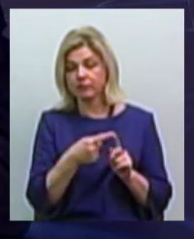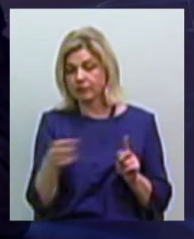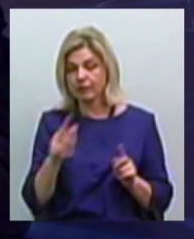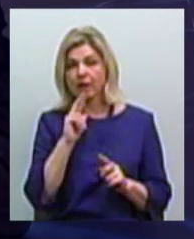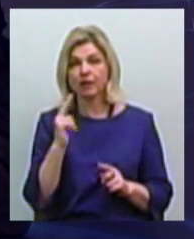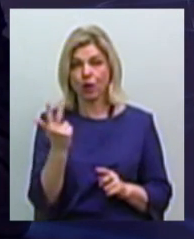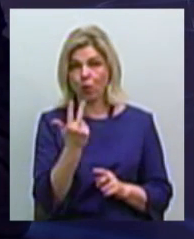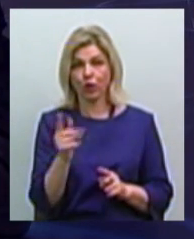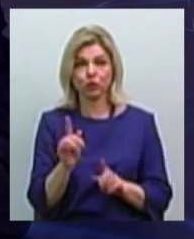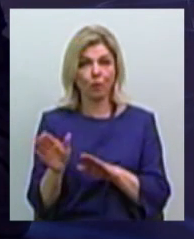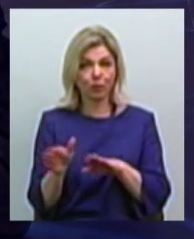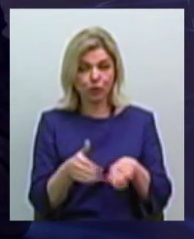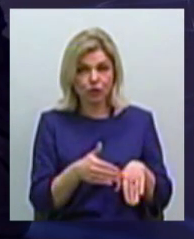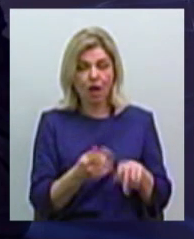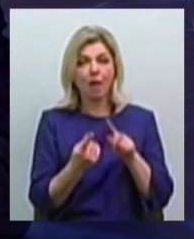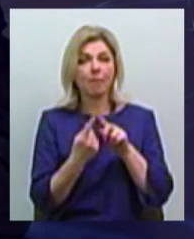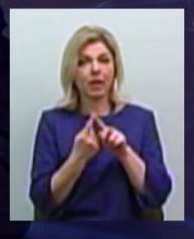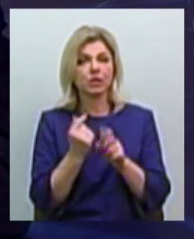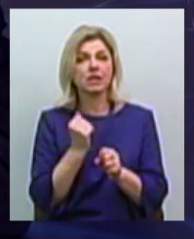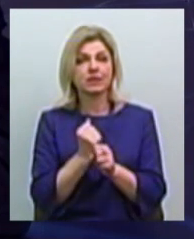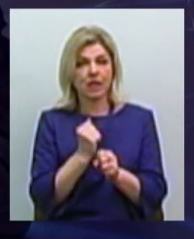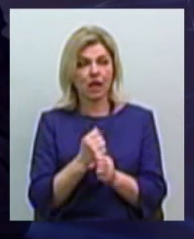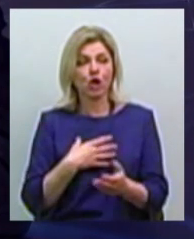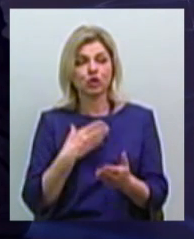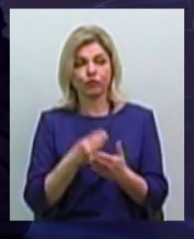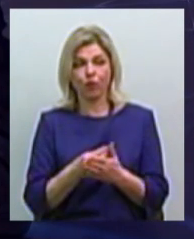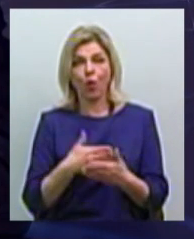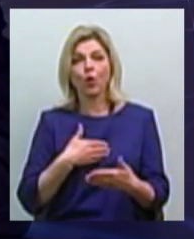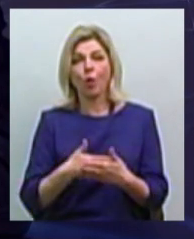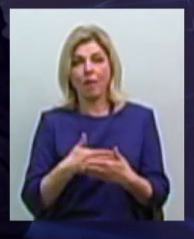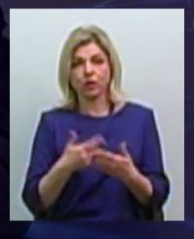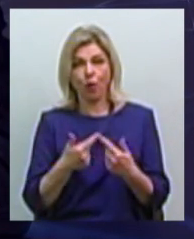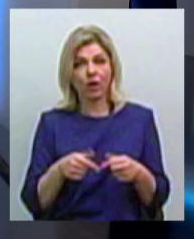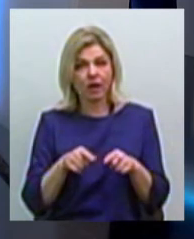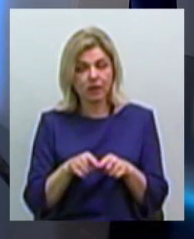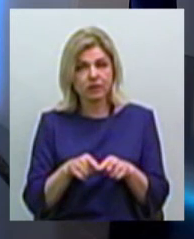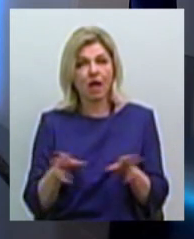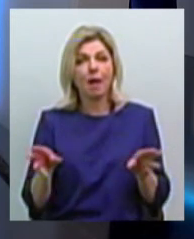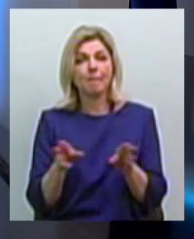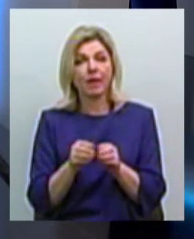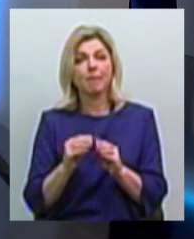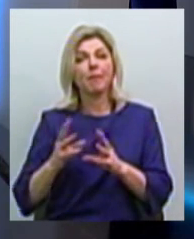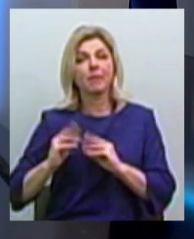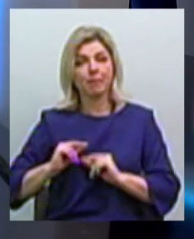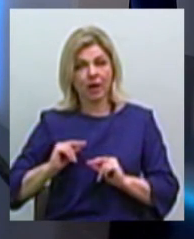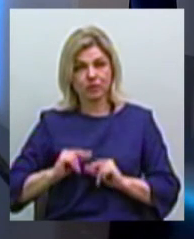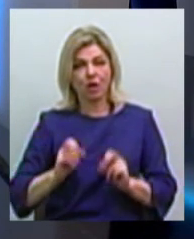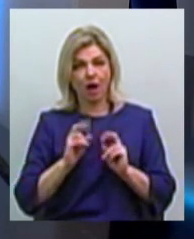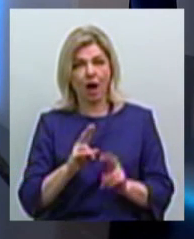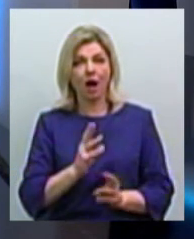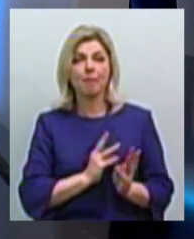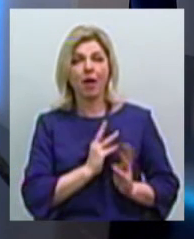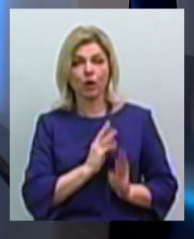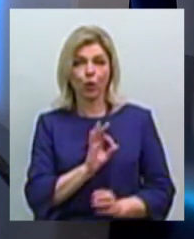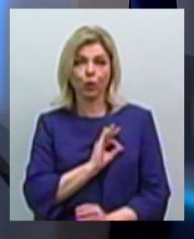минули, по-перше, вже створив Артем власну громадську організацію, співпрацюючи з нами як параюрист,